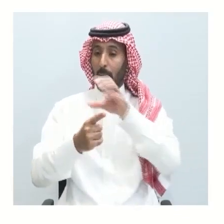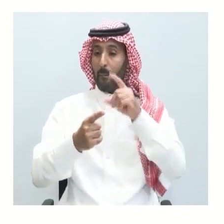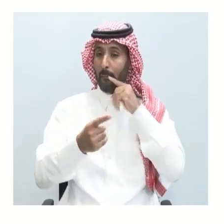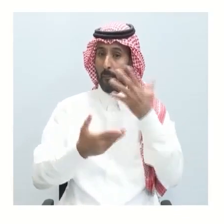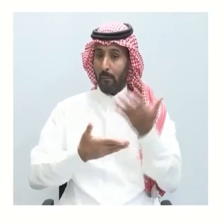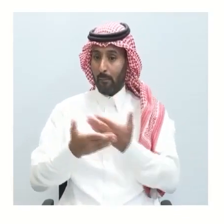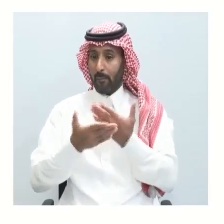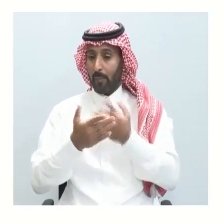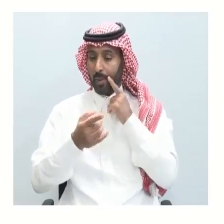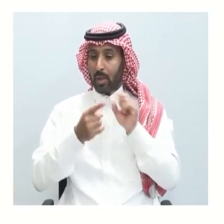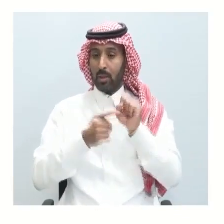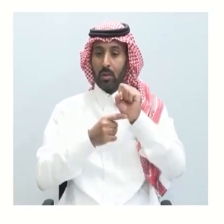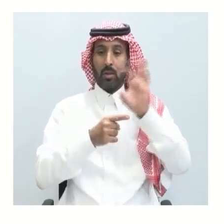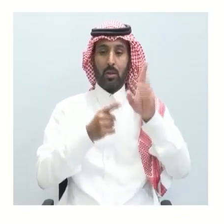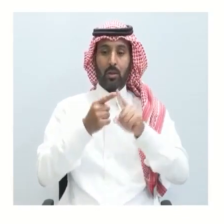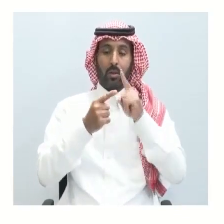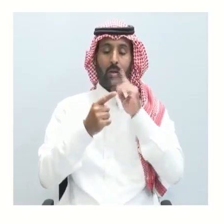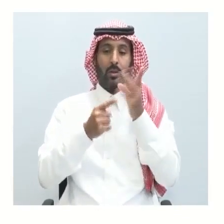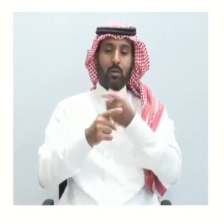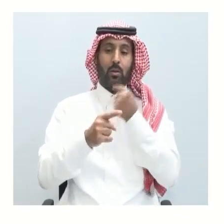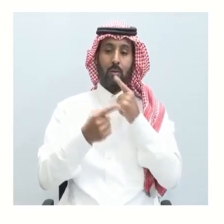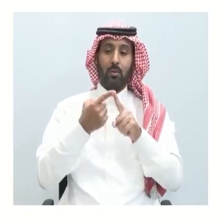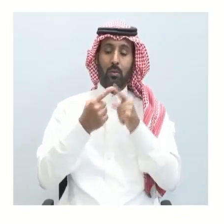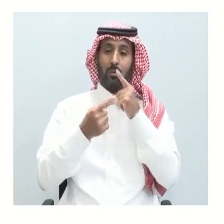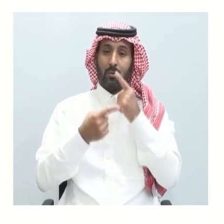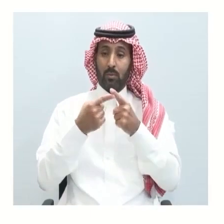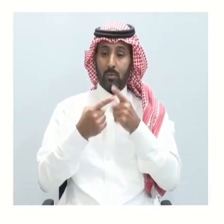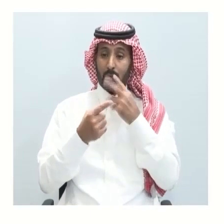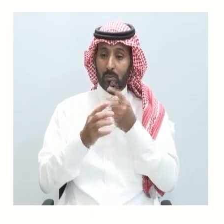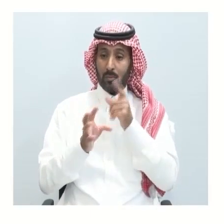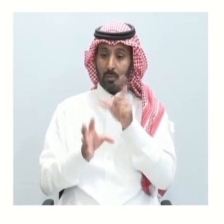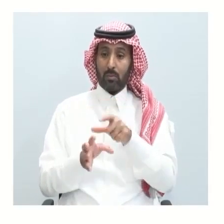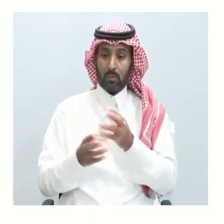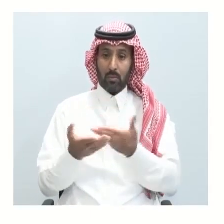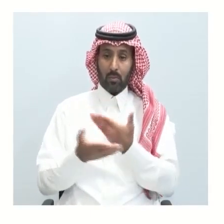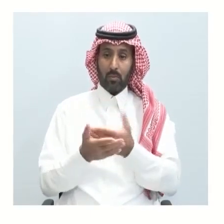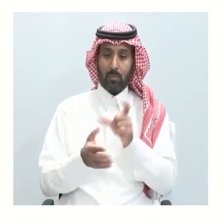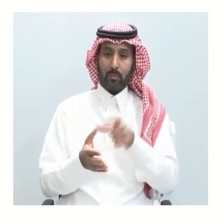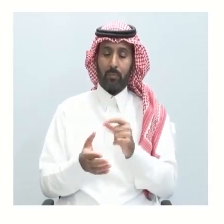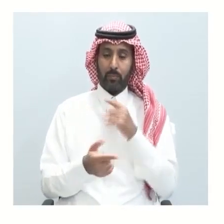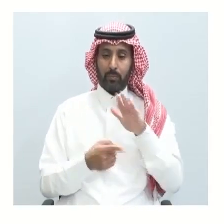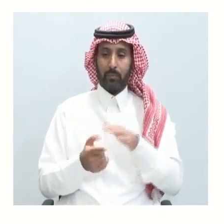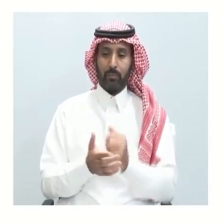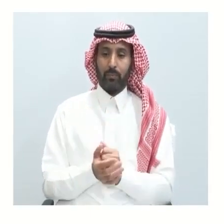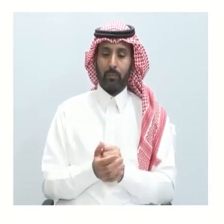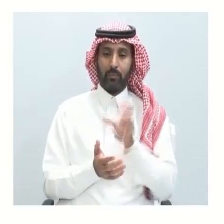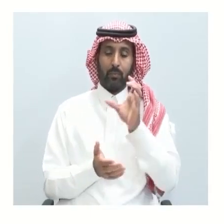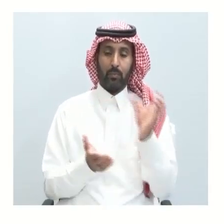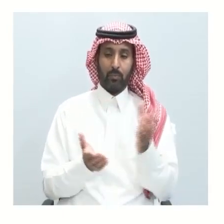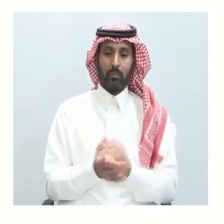المتفاعلة أيضا مرفوعة لأسس، وهي تساوي معامل المادة المتفاعلة في المعادلة